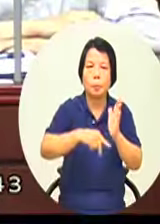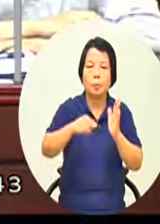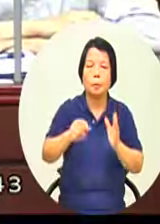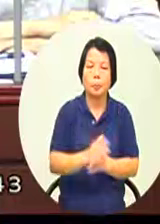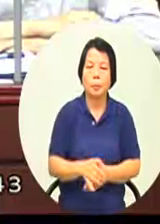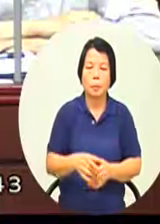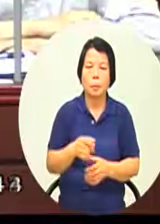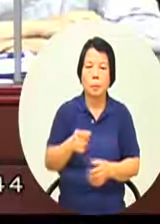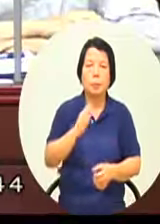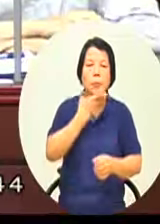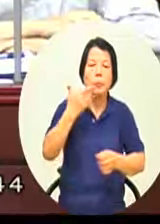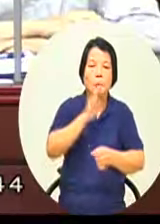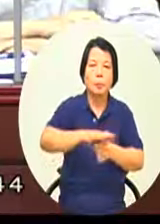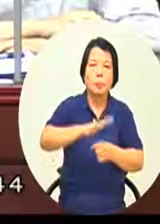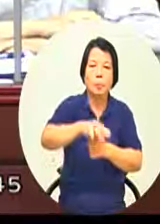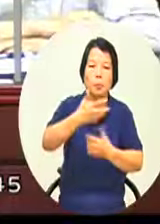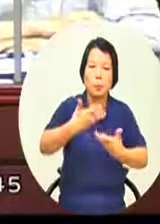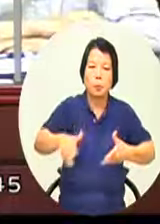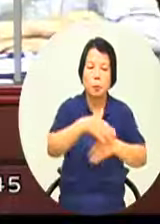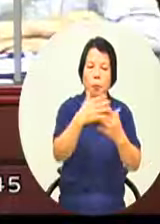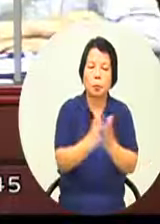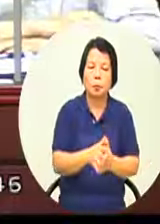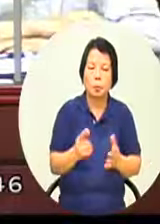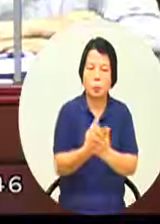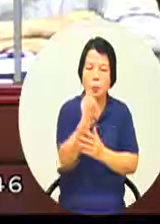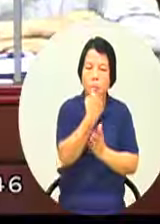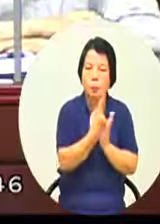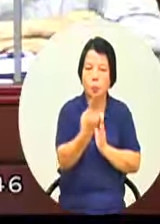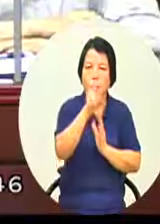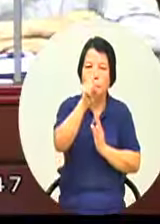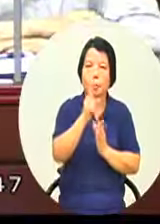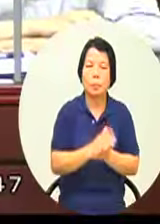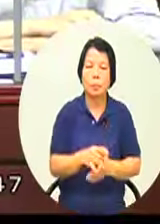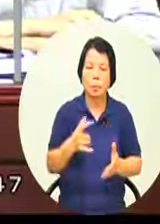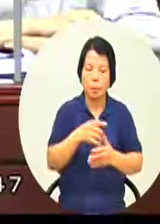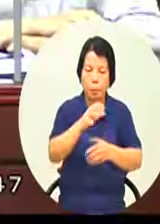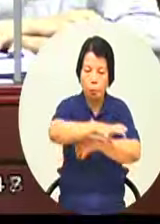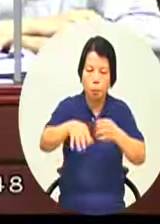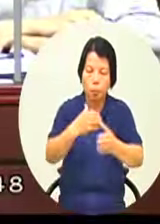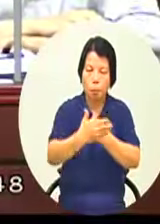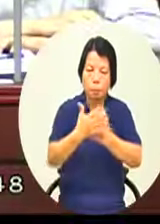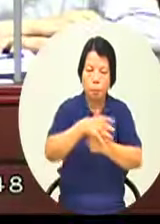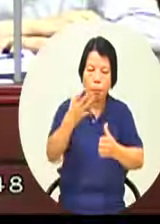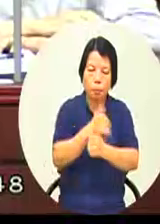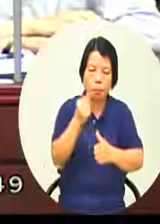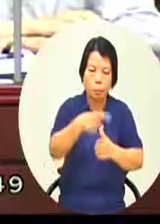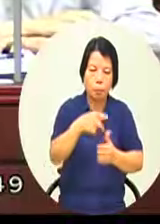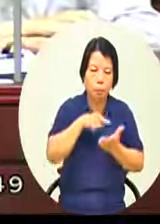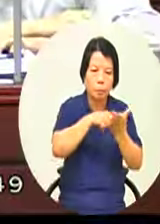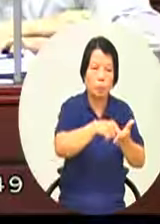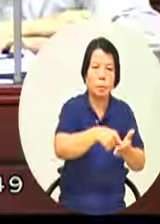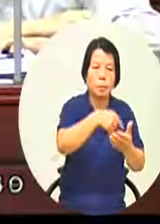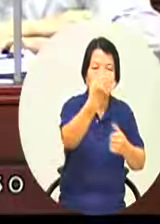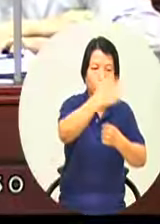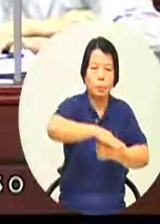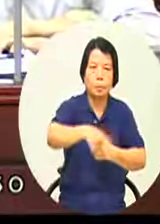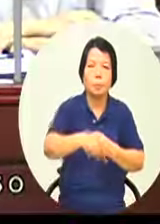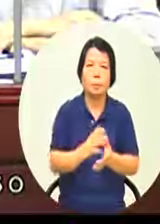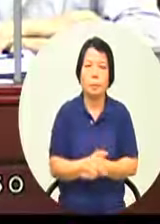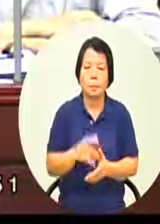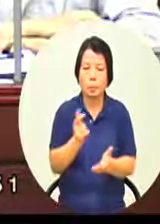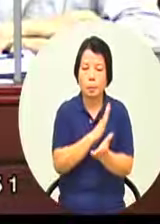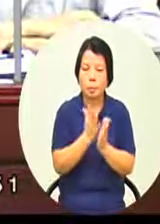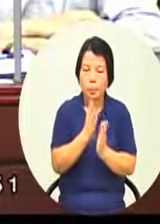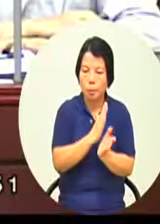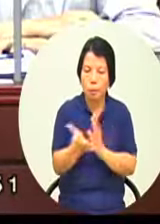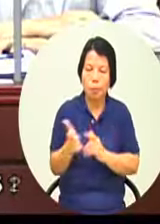埔沟的水质净化是其中一部分，那这个部分我们会跟环保署争取经费。那这个水质改善的项目是在青